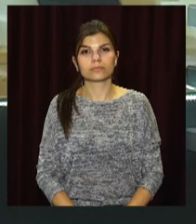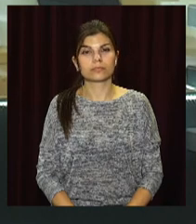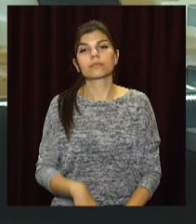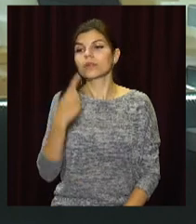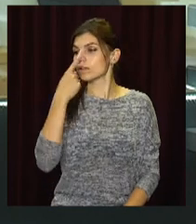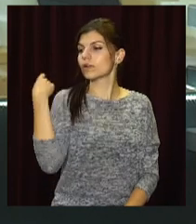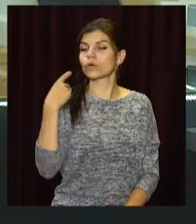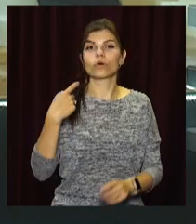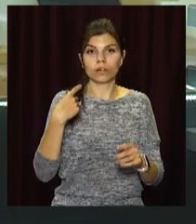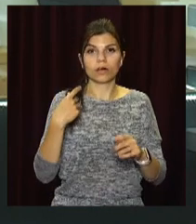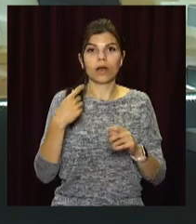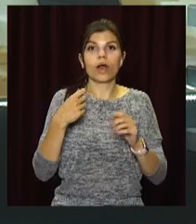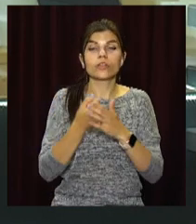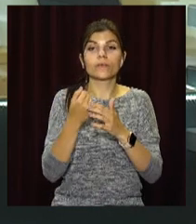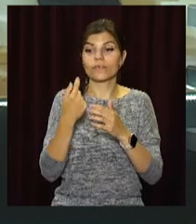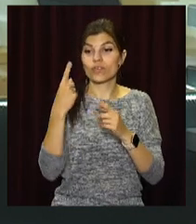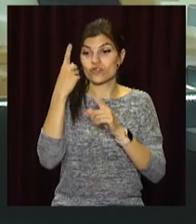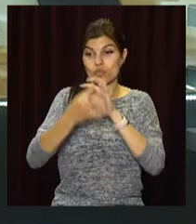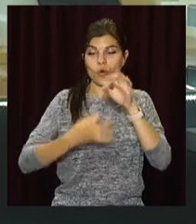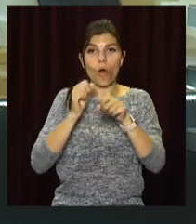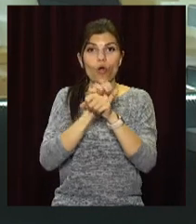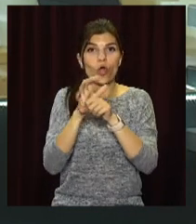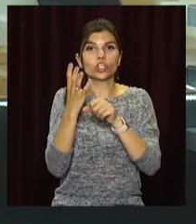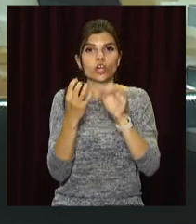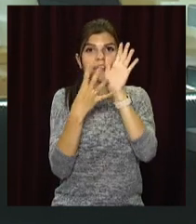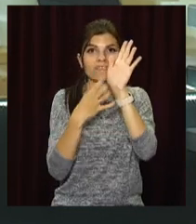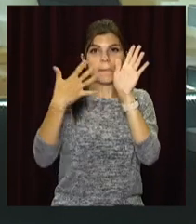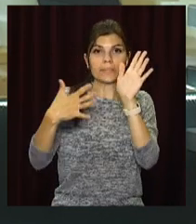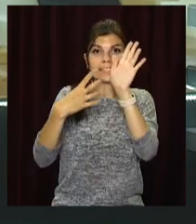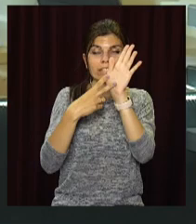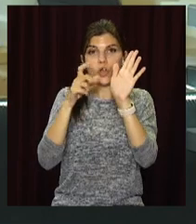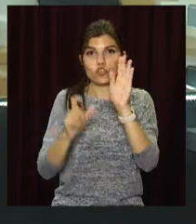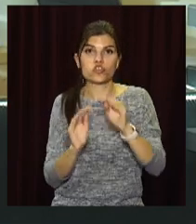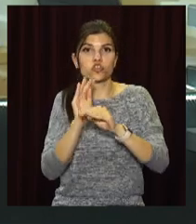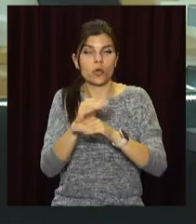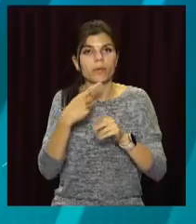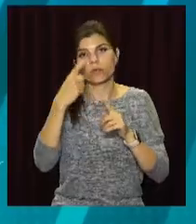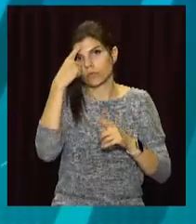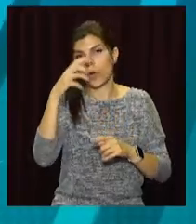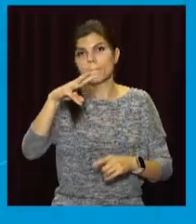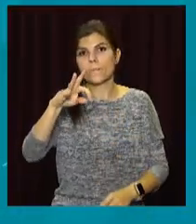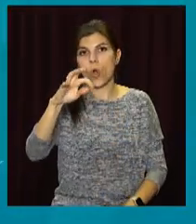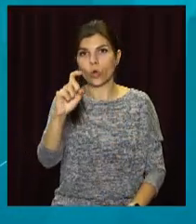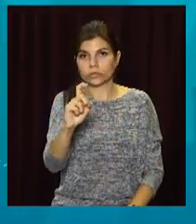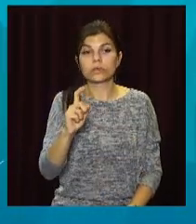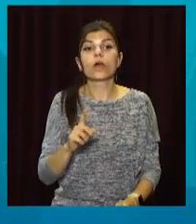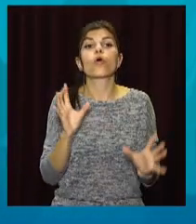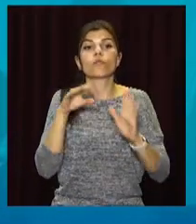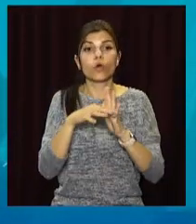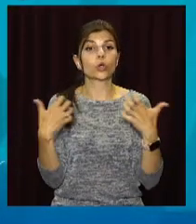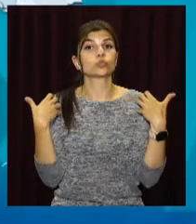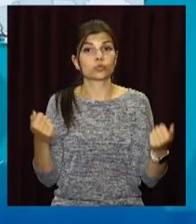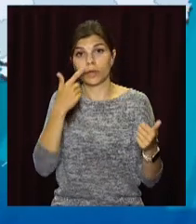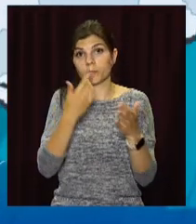За минулу добу до хворих на ковід в Україні додалося ще 957 людей, про це повідомили у МОЗ. Разом з тим